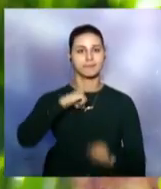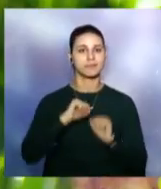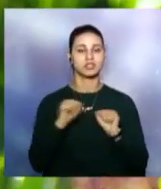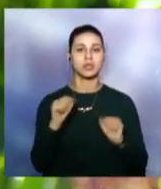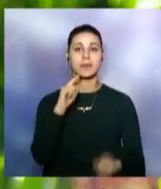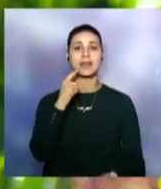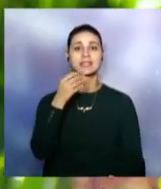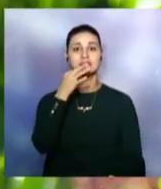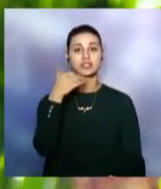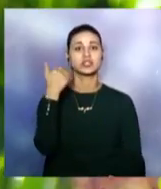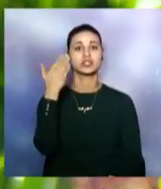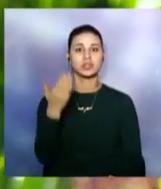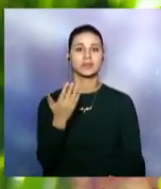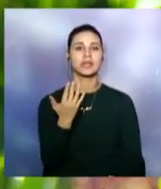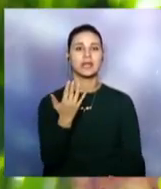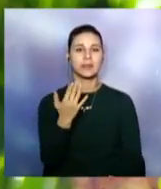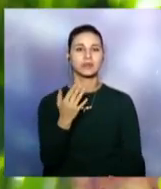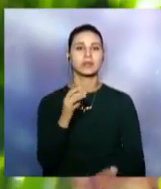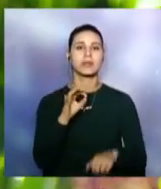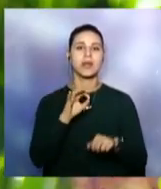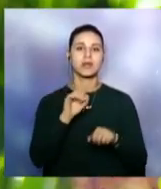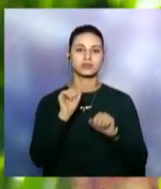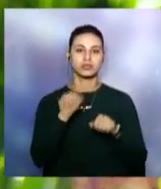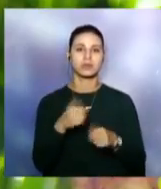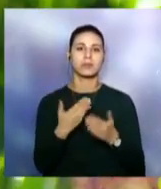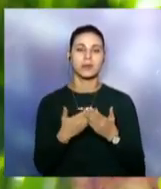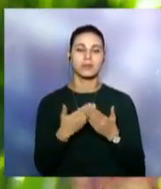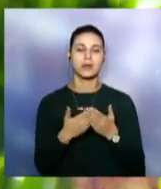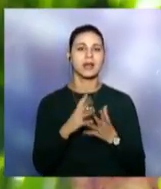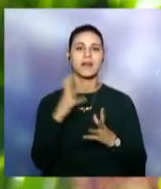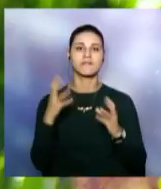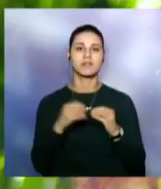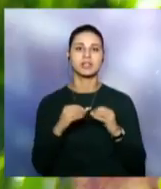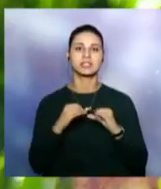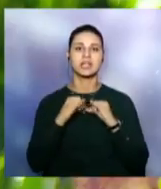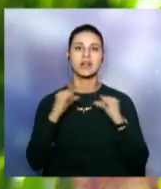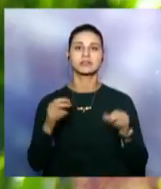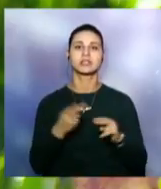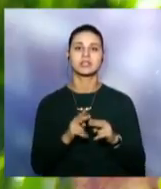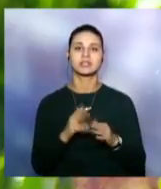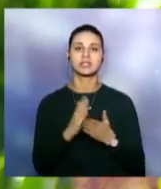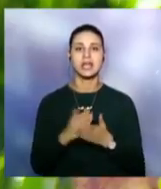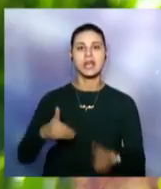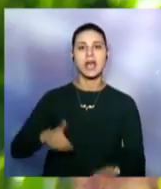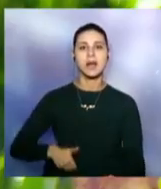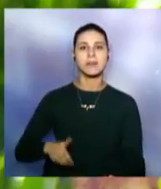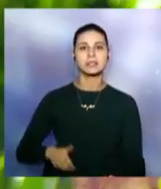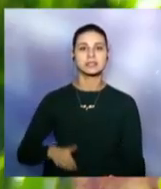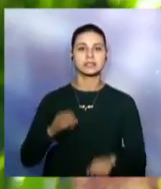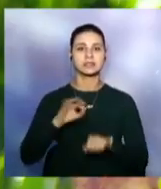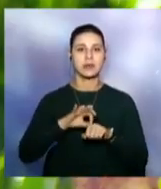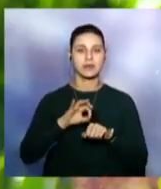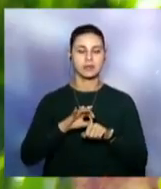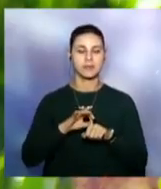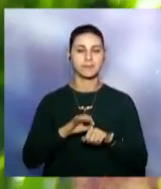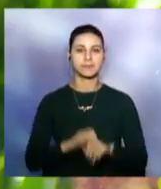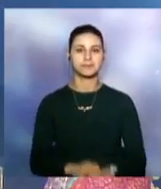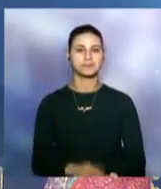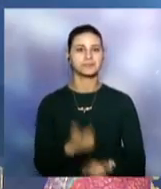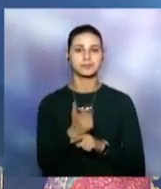რაც არის რამოდენიმე ნოზოლოგია, მაგალითად ეს არის ყველაზე გავრცელებული, ეს არის მწვავე აპენდიციტი.